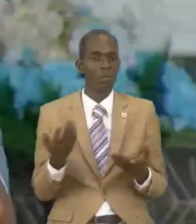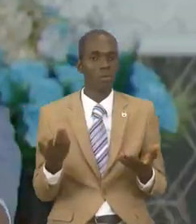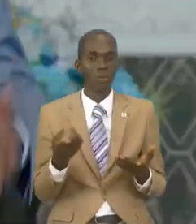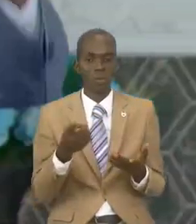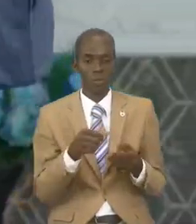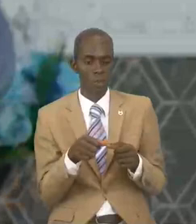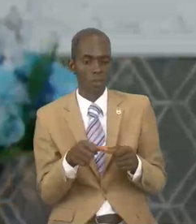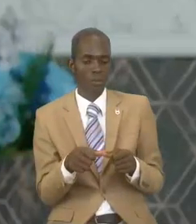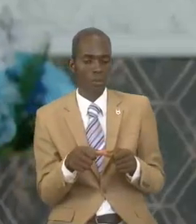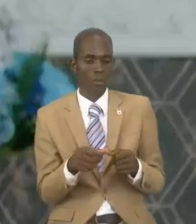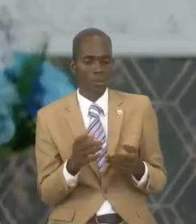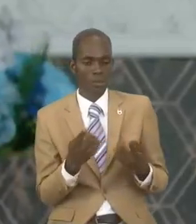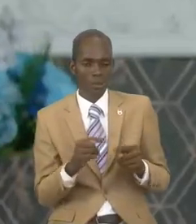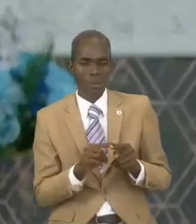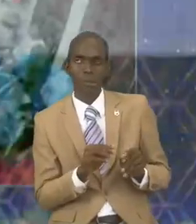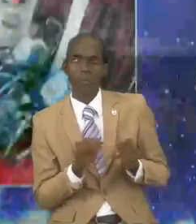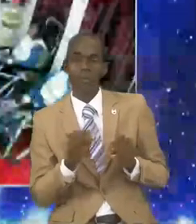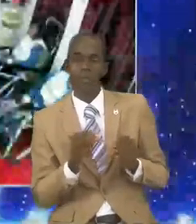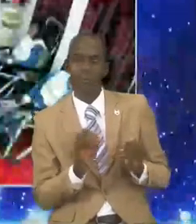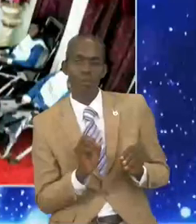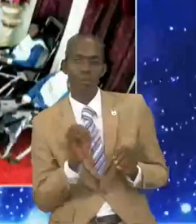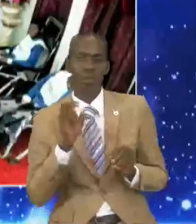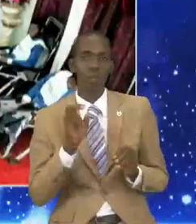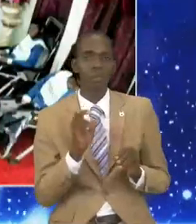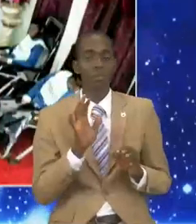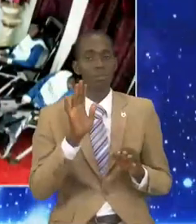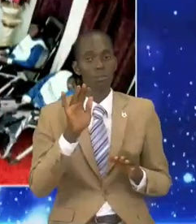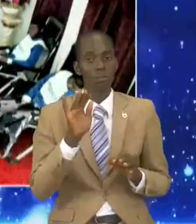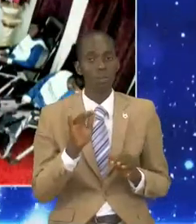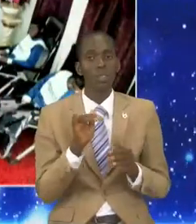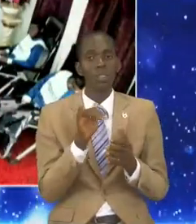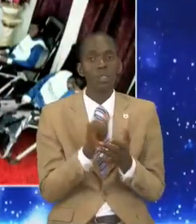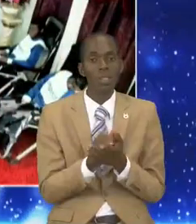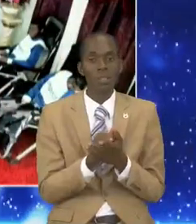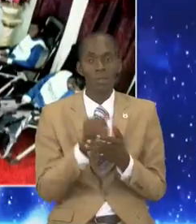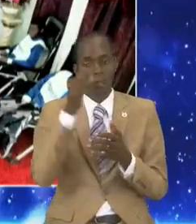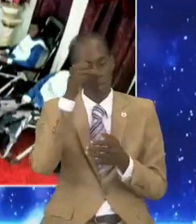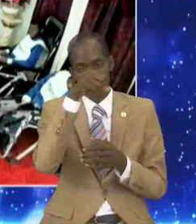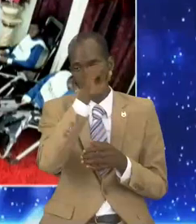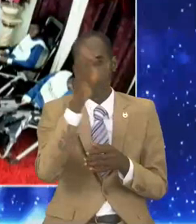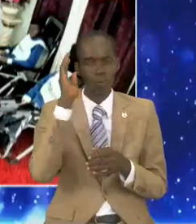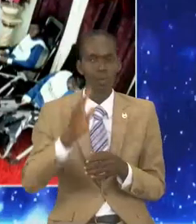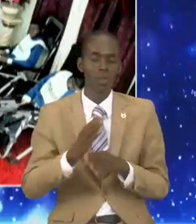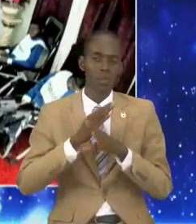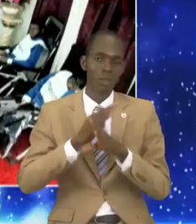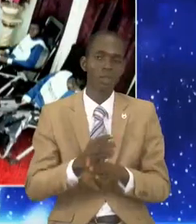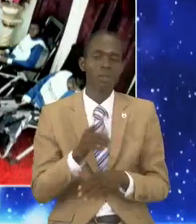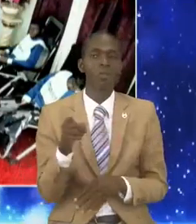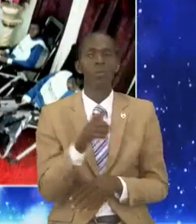Et puis nous sommes partis. Tu vas essayer de sauter. La cupidité t'a